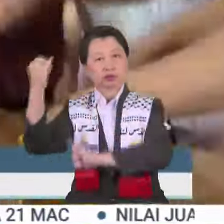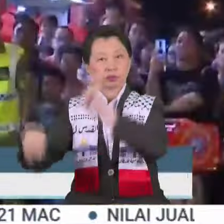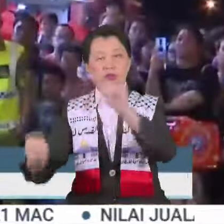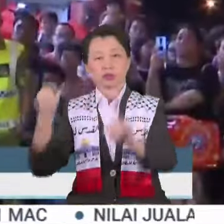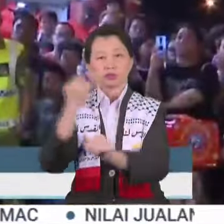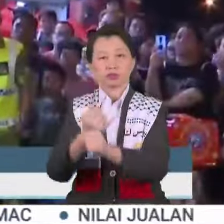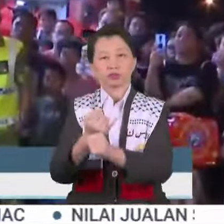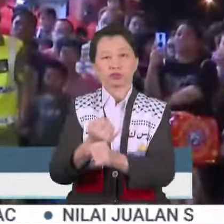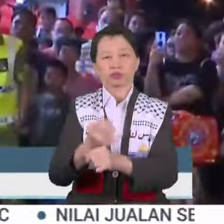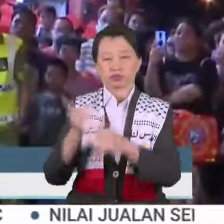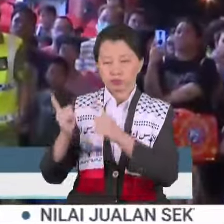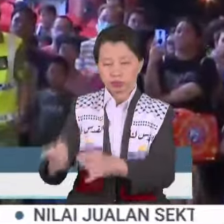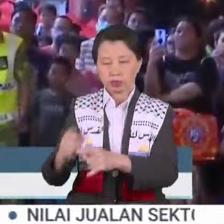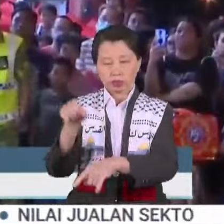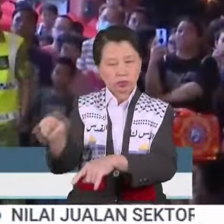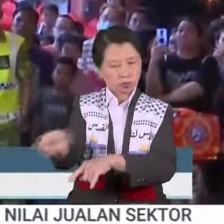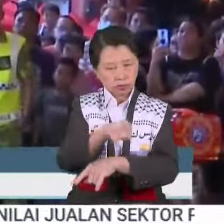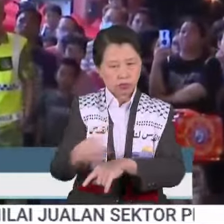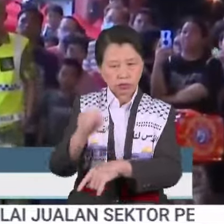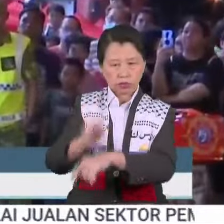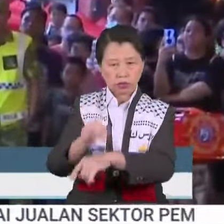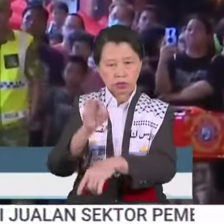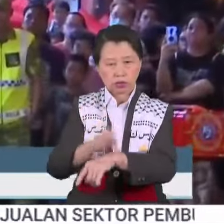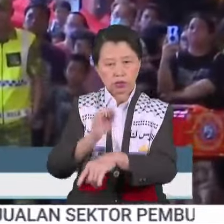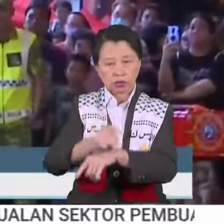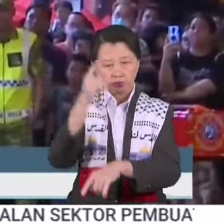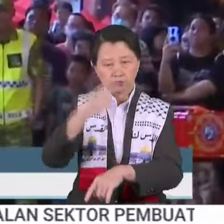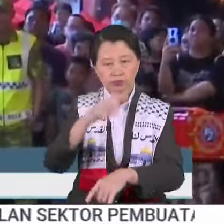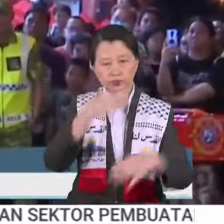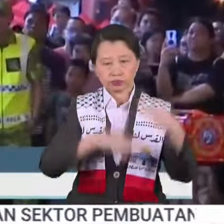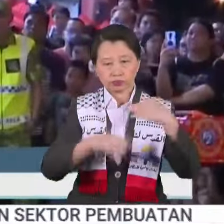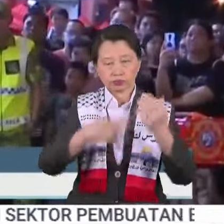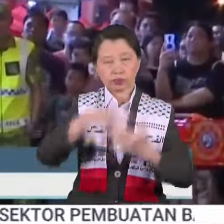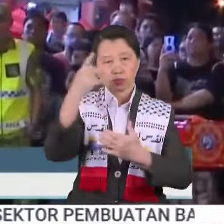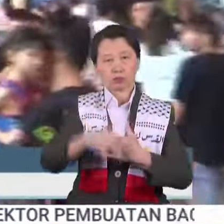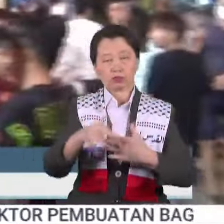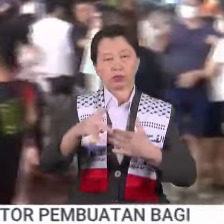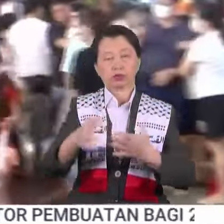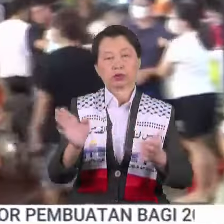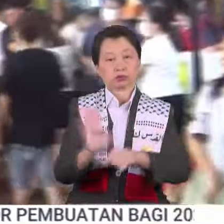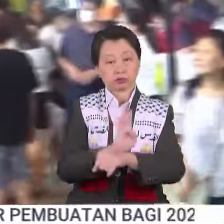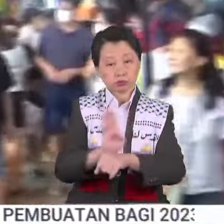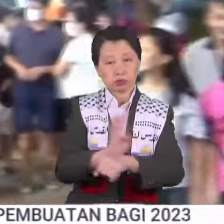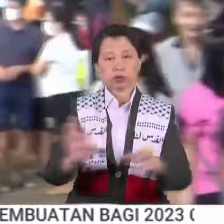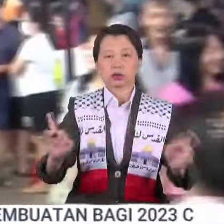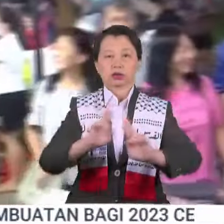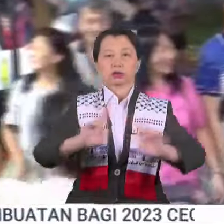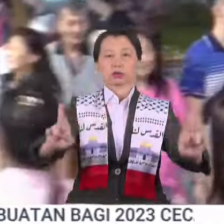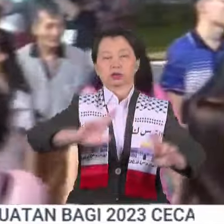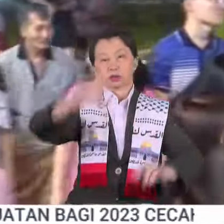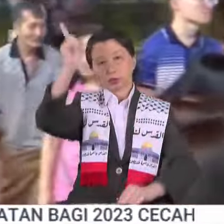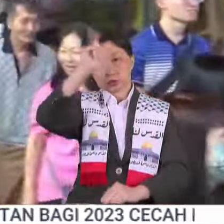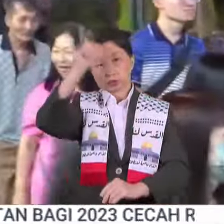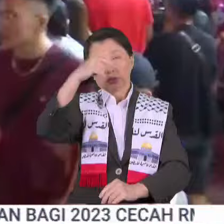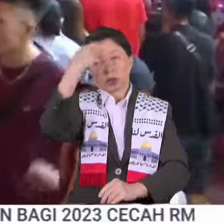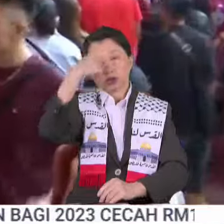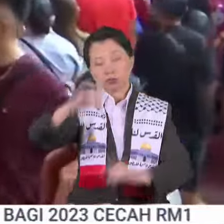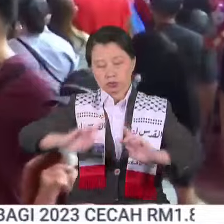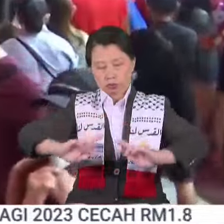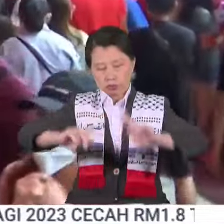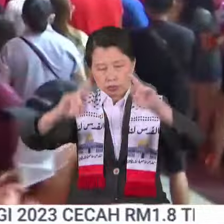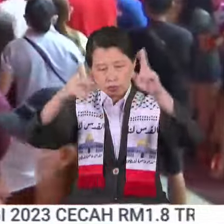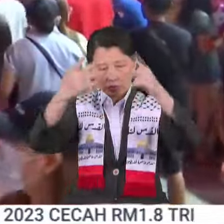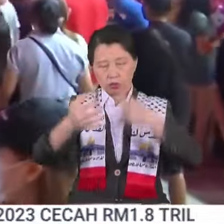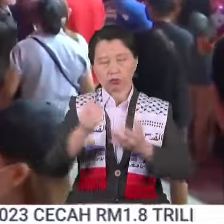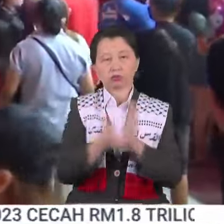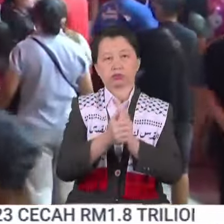antarabangsa. Mereka turut dinasihati untuk memanfaat pelbagai program keusahawanan yang disediakan kerajaan bagi meningkatkan